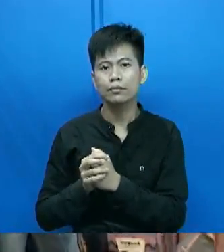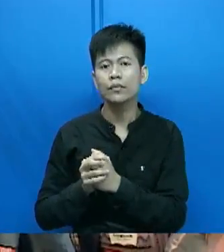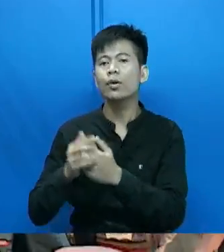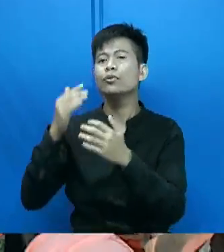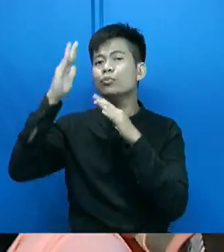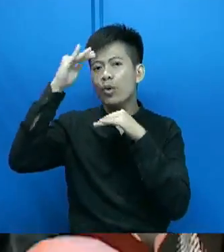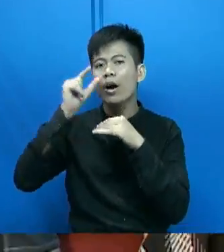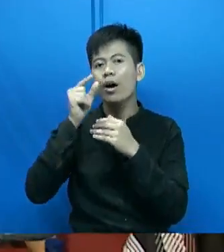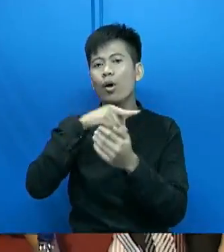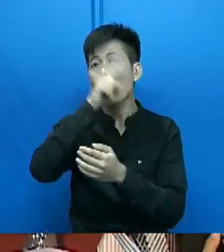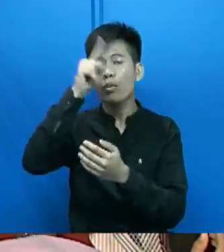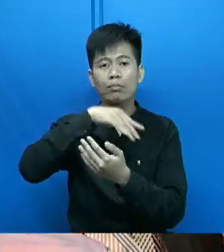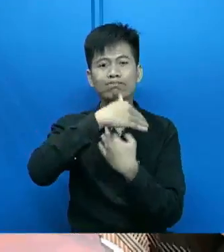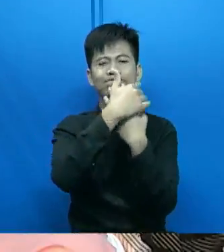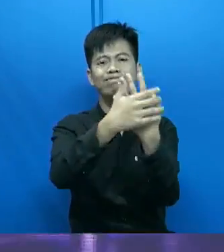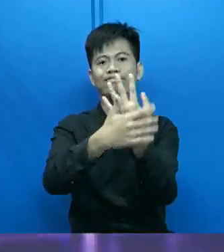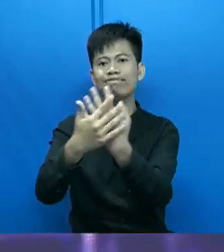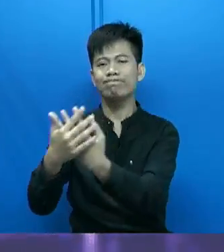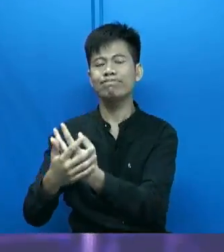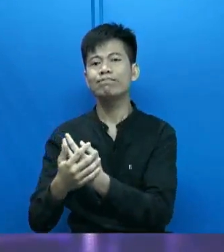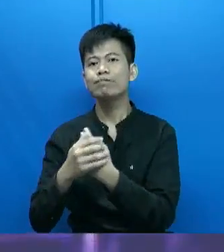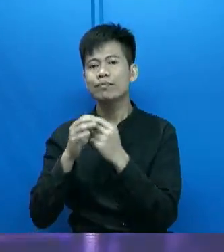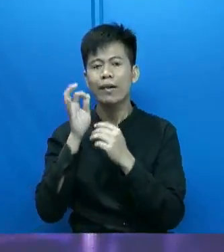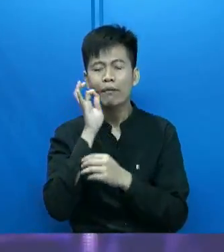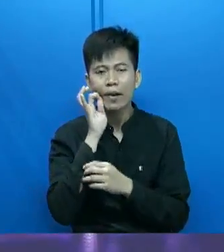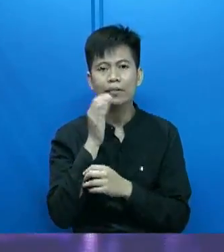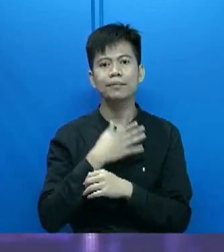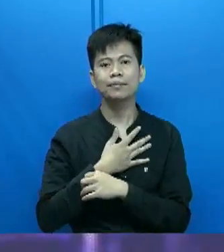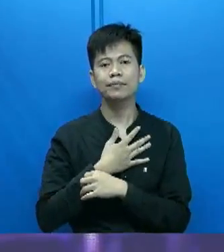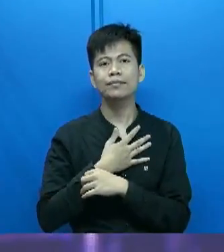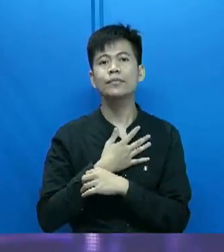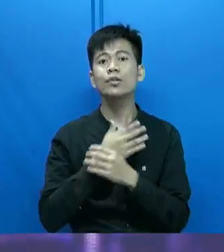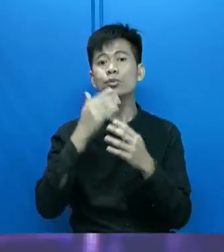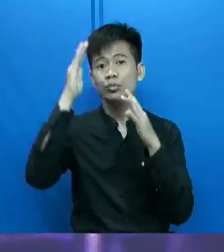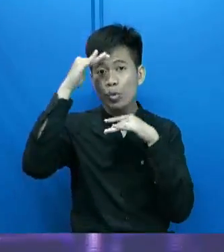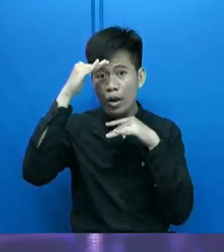Semoga Allah sayang yang tersebut. Maafkan saya. Dan semoga suatu